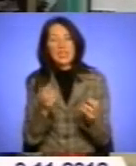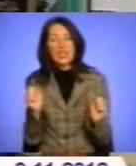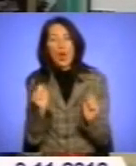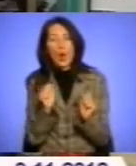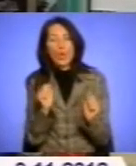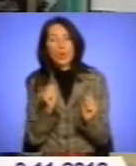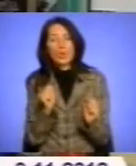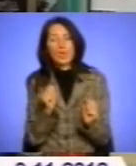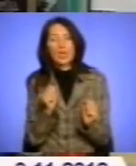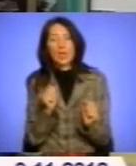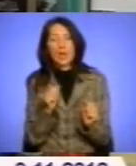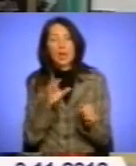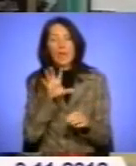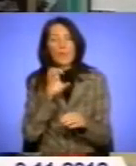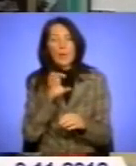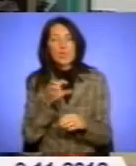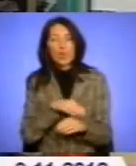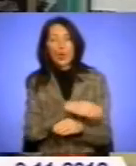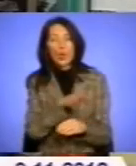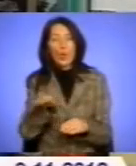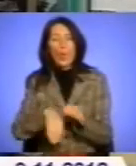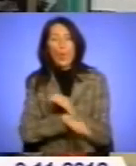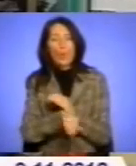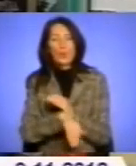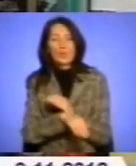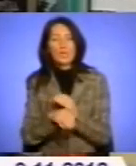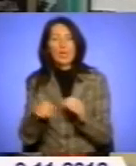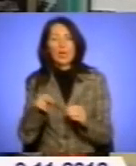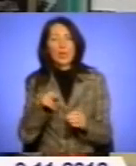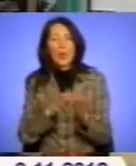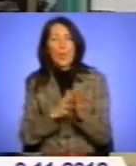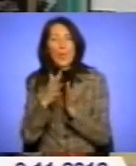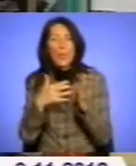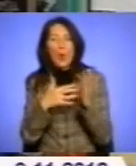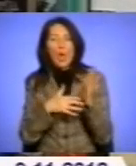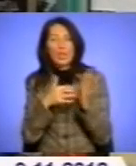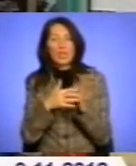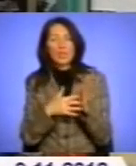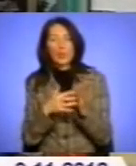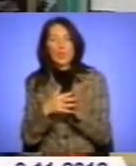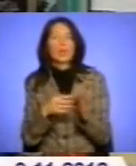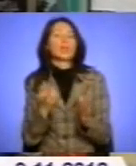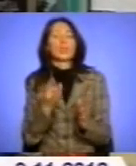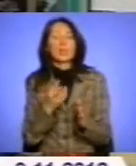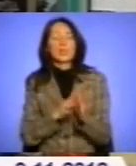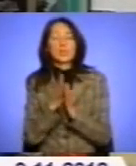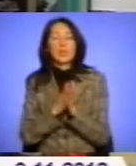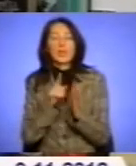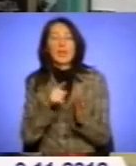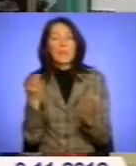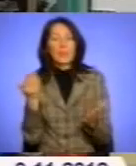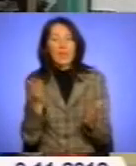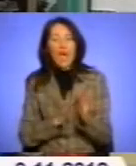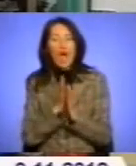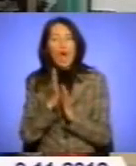пес. Кругом пустир, полин, бур'ян, трізілля там, де росли пшениця